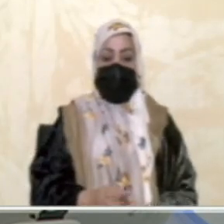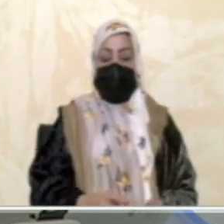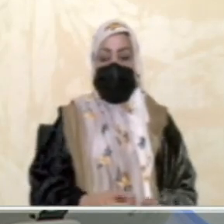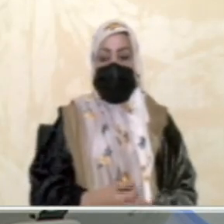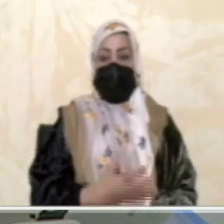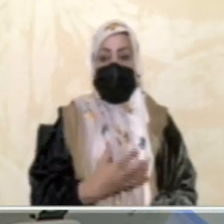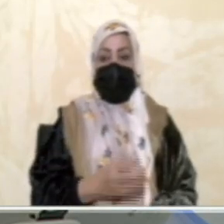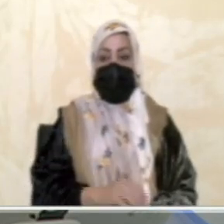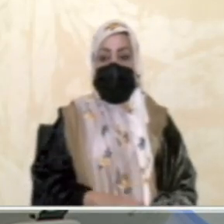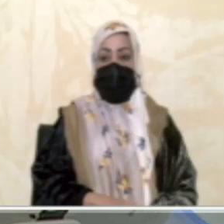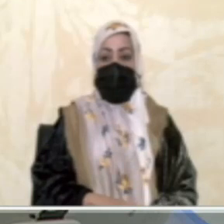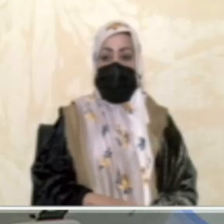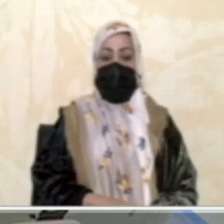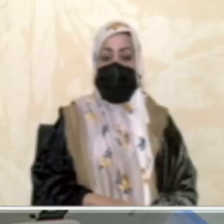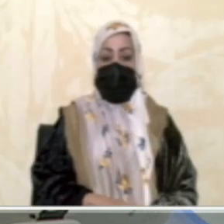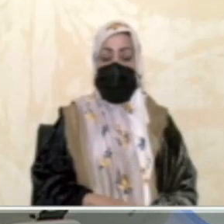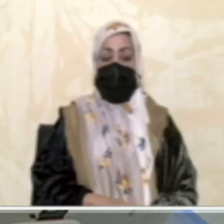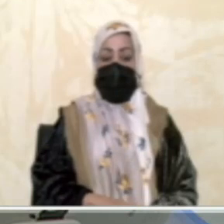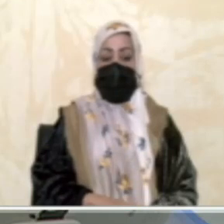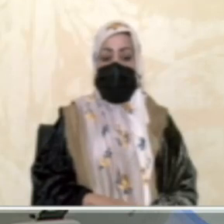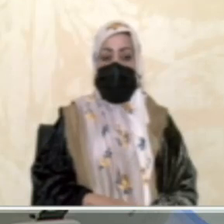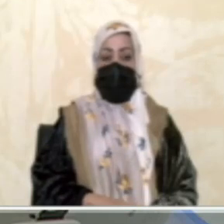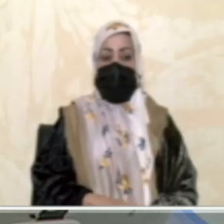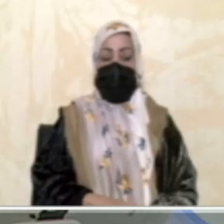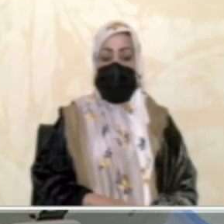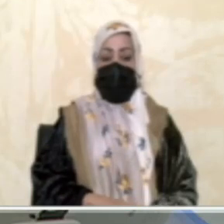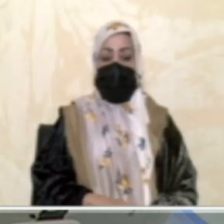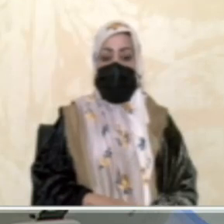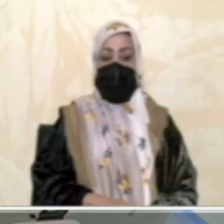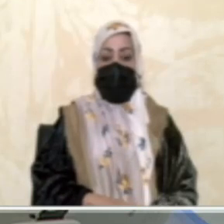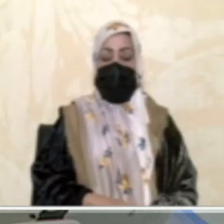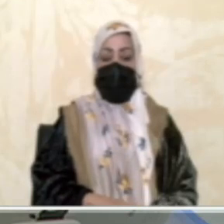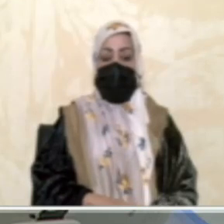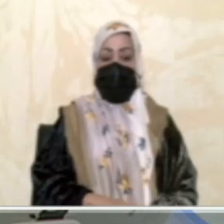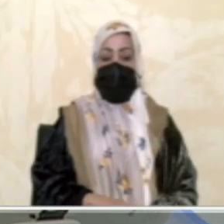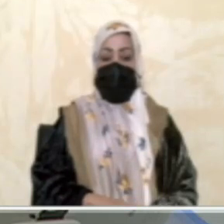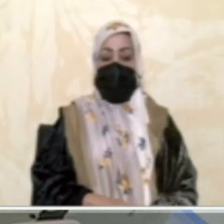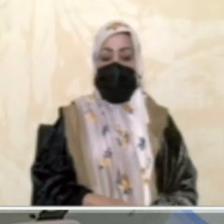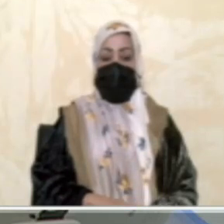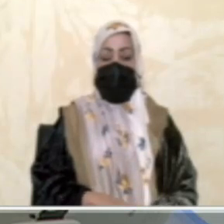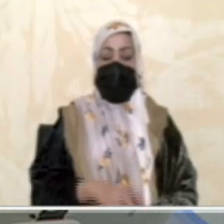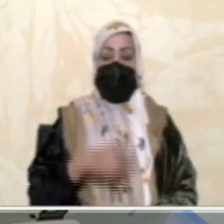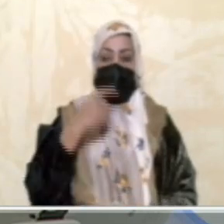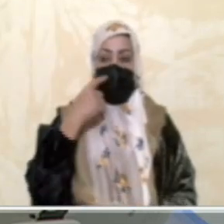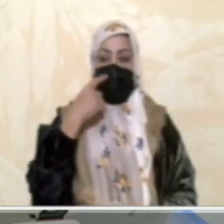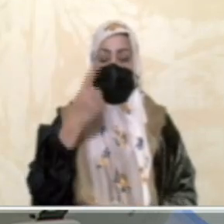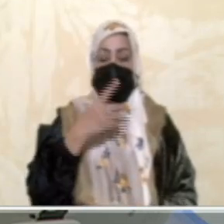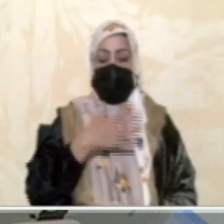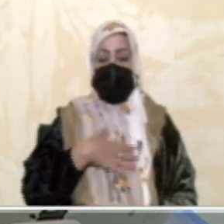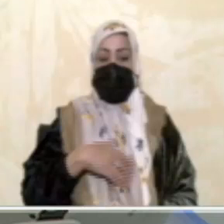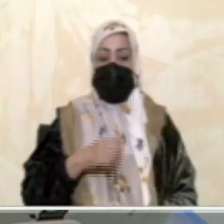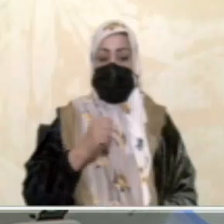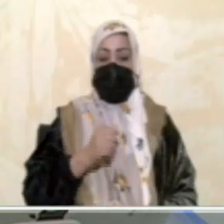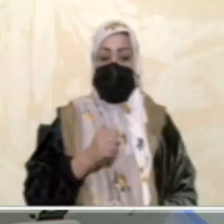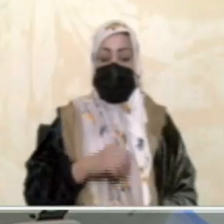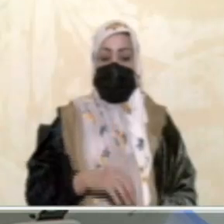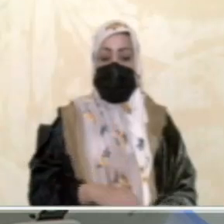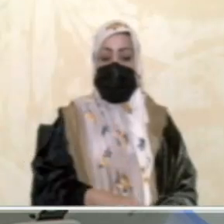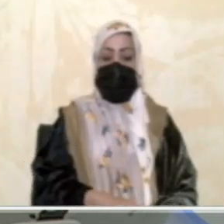الفجر بعد الفجر ماشي تمام يا حاج ان شاء الله لا باس عليك تسمع الجواب اخرى يا شيخ معلش